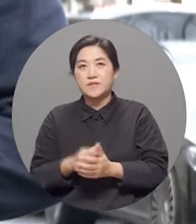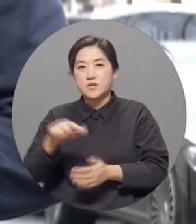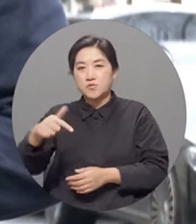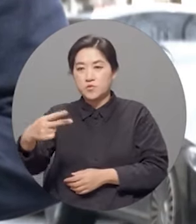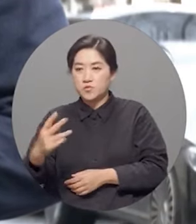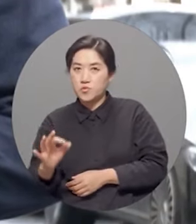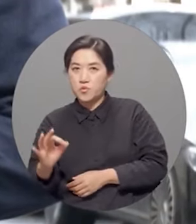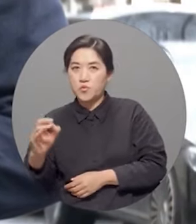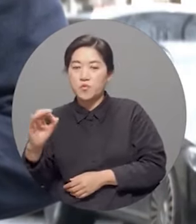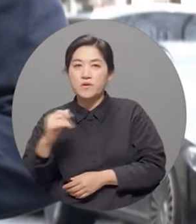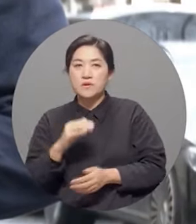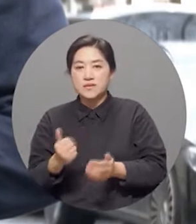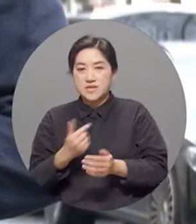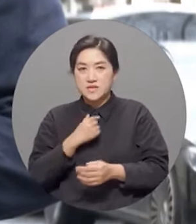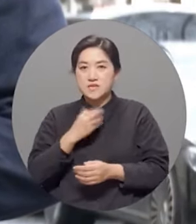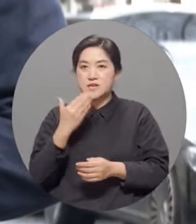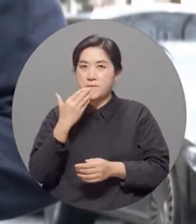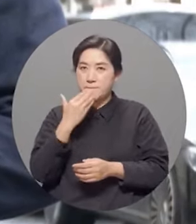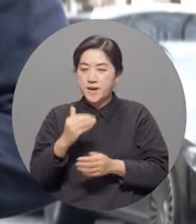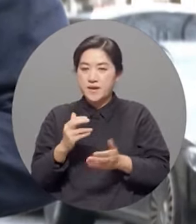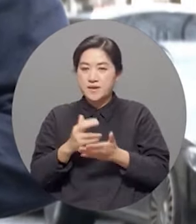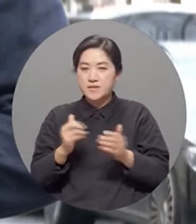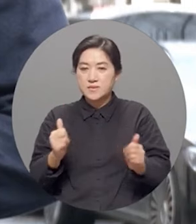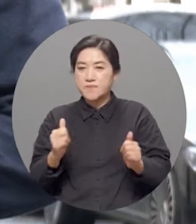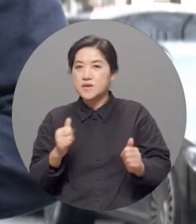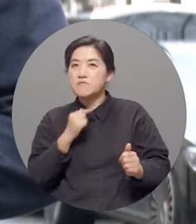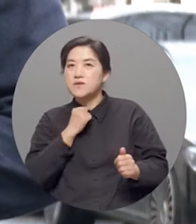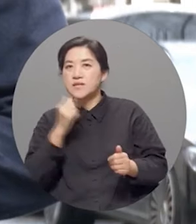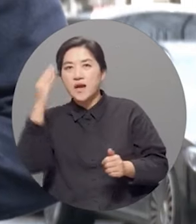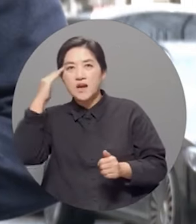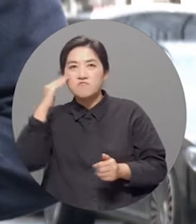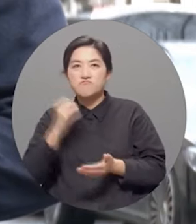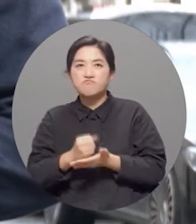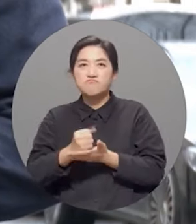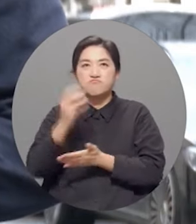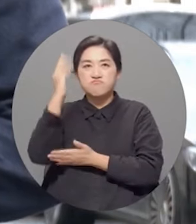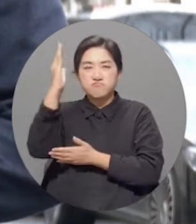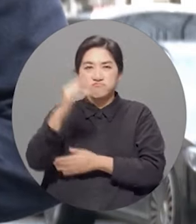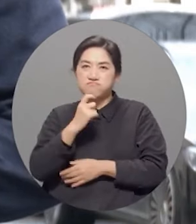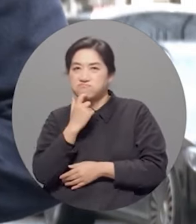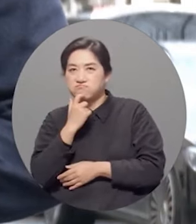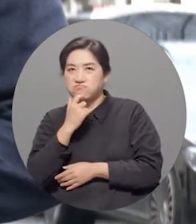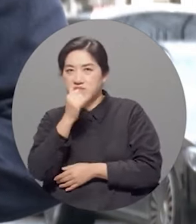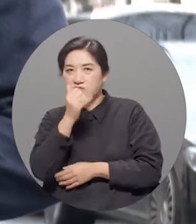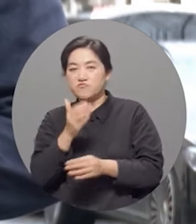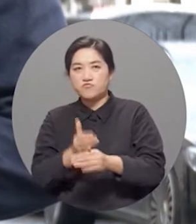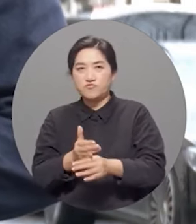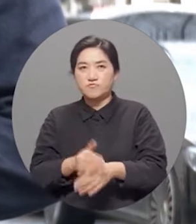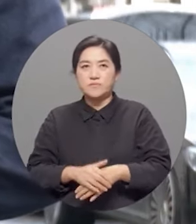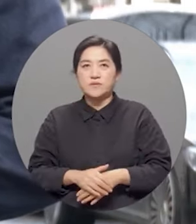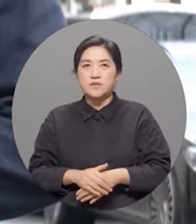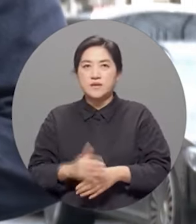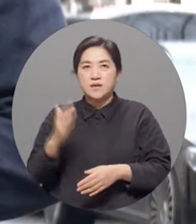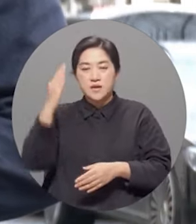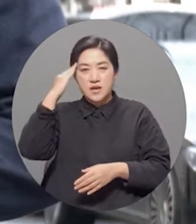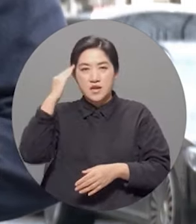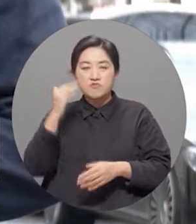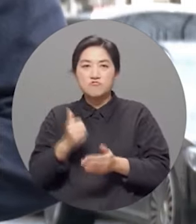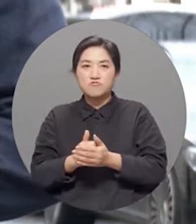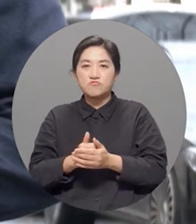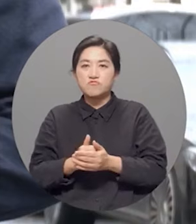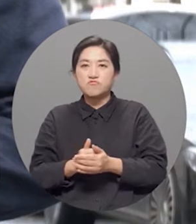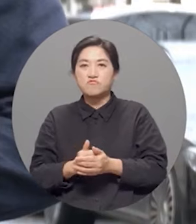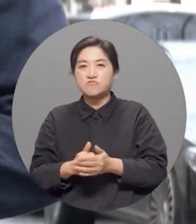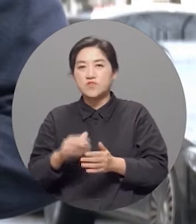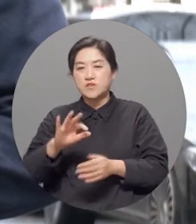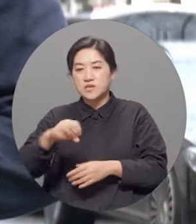권도형은 자신에게 유리한 이른바 재판 쇼핑을 위해 한국행 주장을 마지막까지 굽히지 않고 있습니다. 한국판 일론 머스크로까지